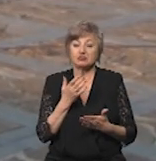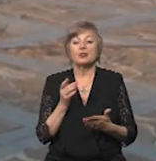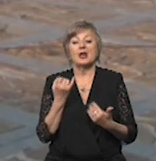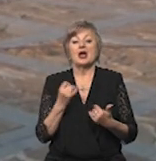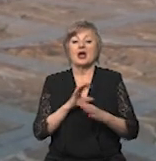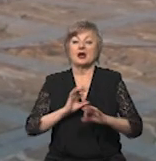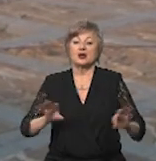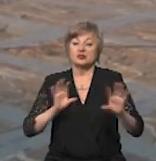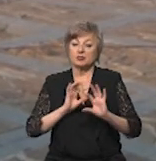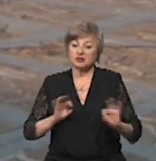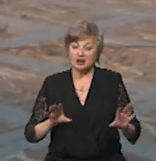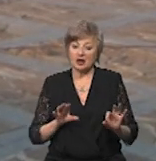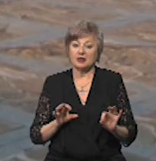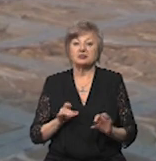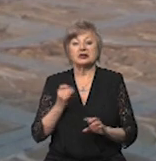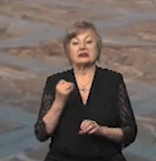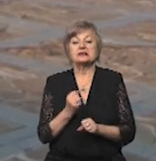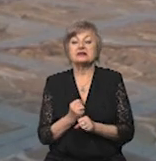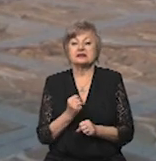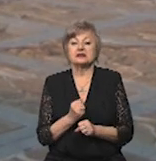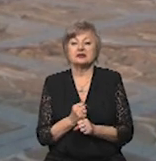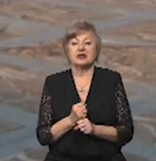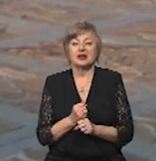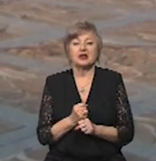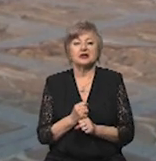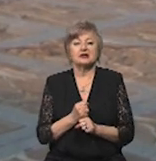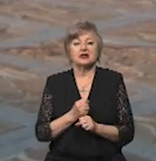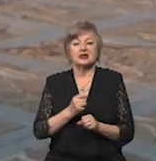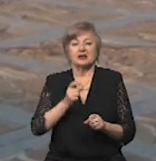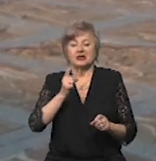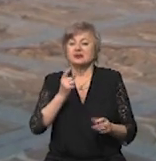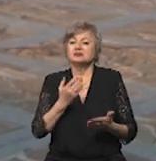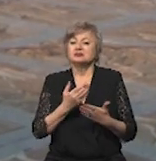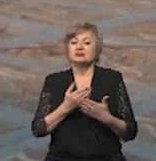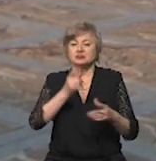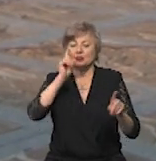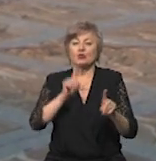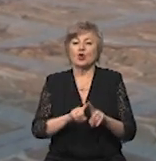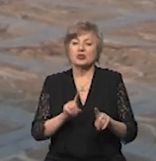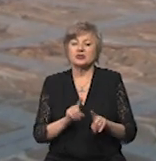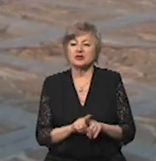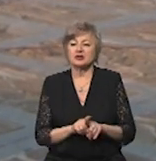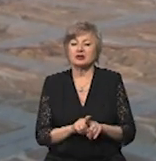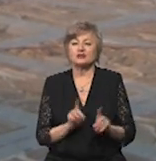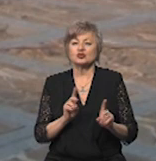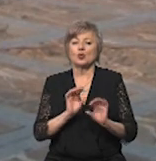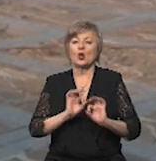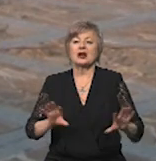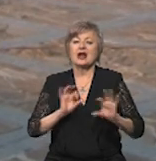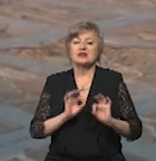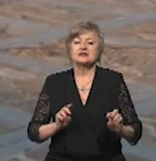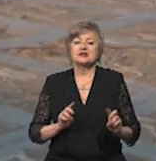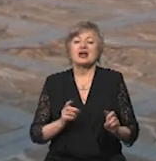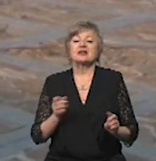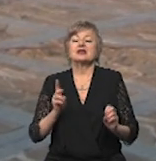розповідає, і, власне, він зроблений з фрагментів фільмів «Братів Люм'єр» з закадровим голосом, який розповідатиме про те, як і з